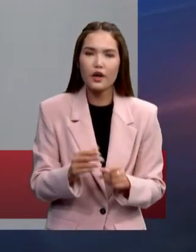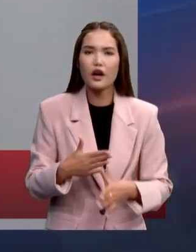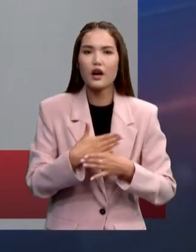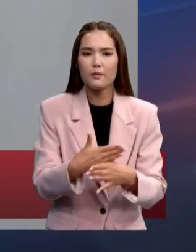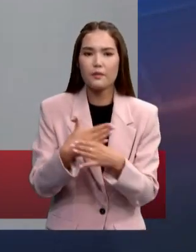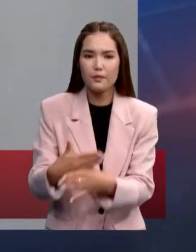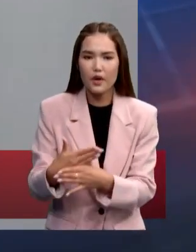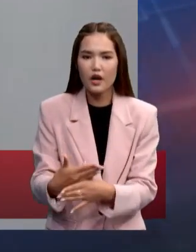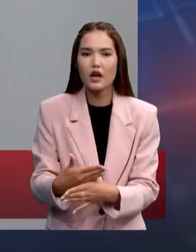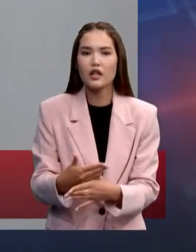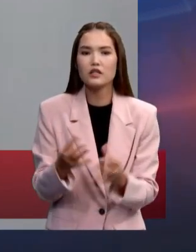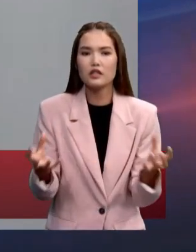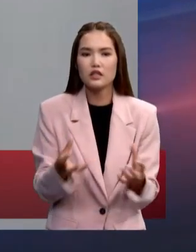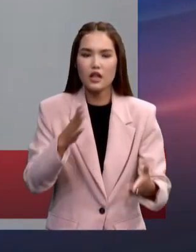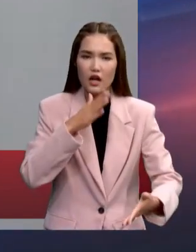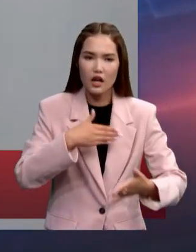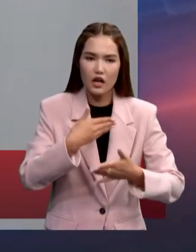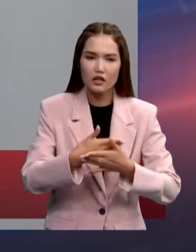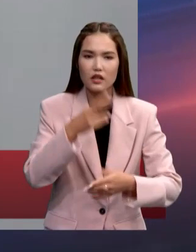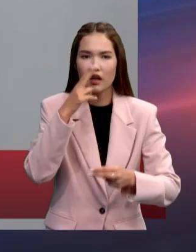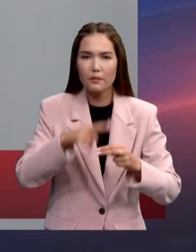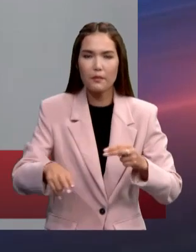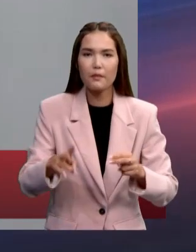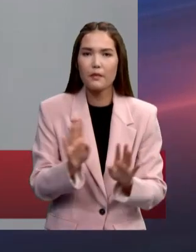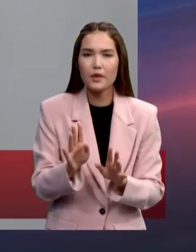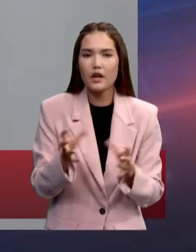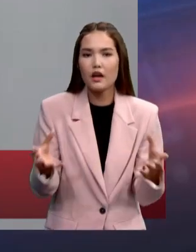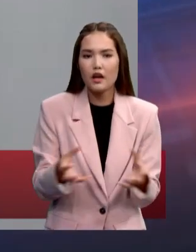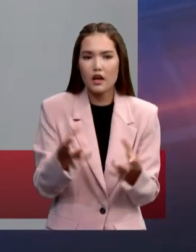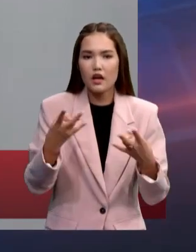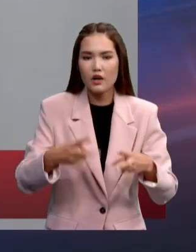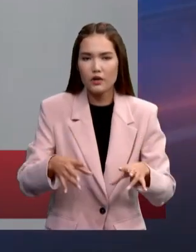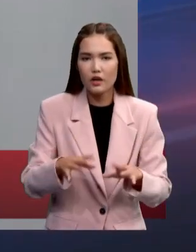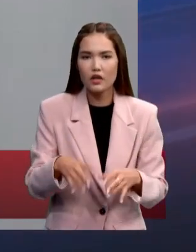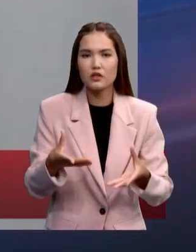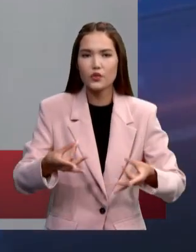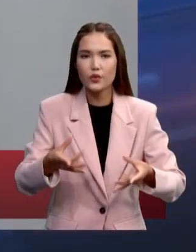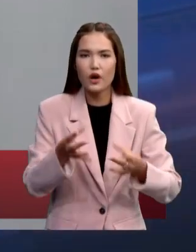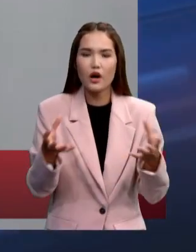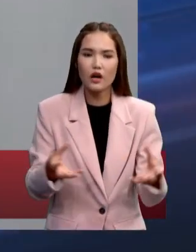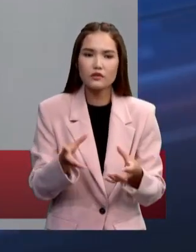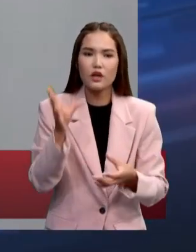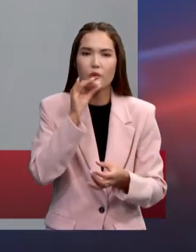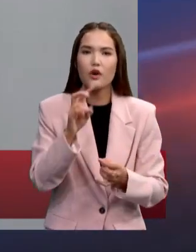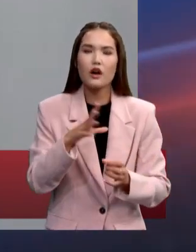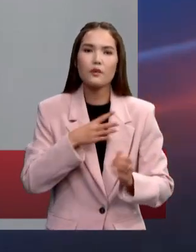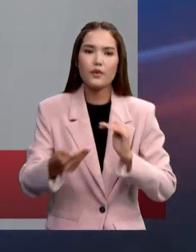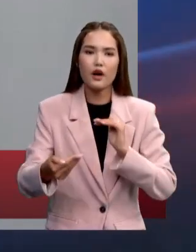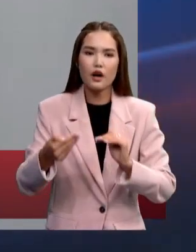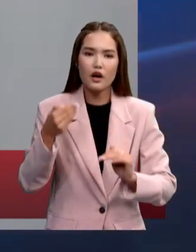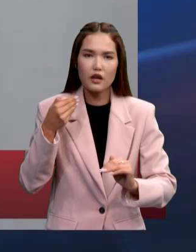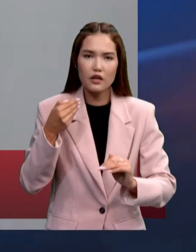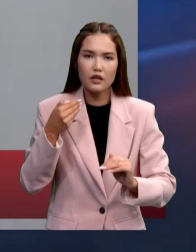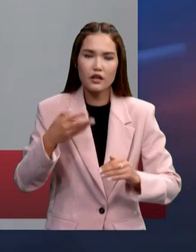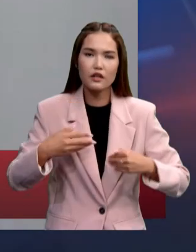именно сбережению именно потери влаги при посеве. То есть землю не вспахивать, как раньше, при целине это